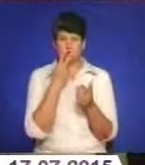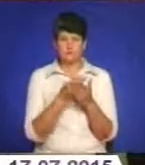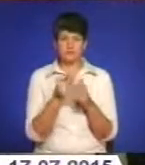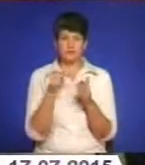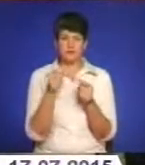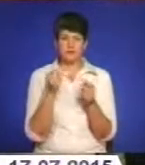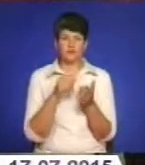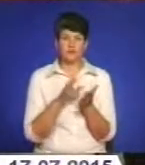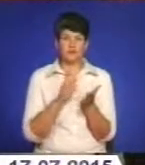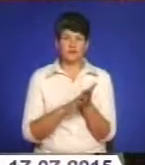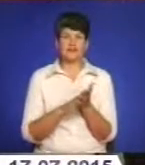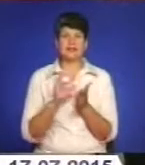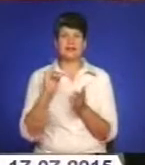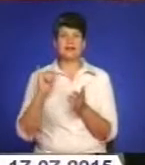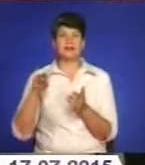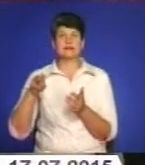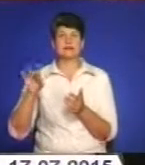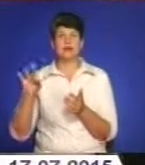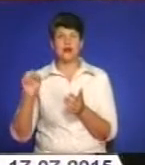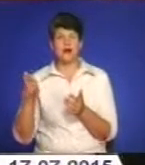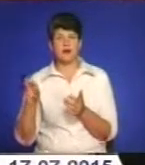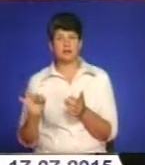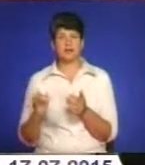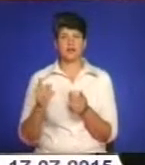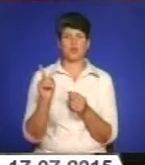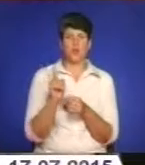фактичні рівні нітратів і їх норми.